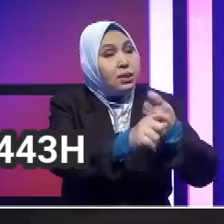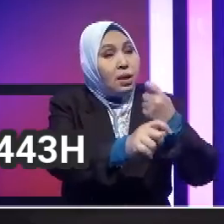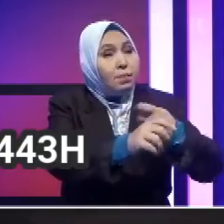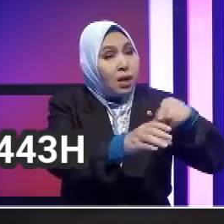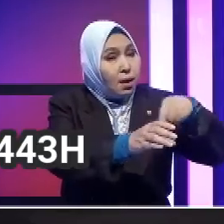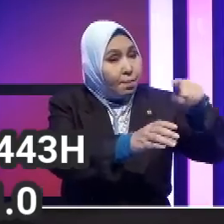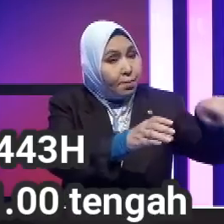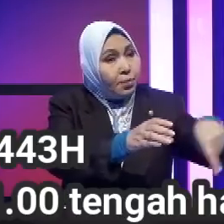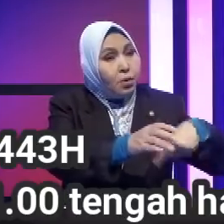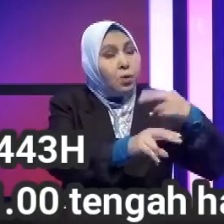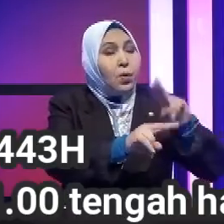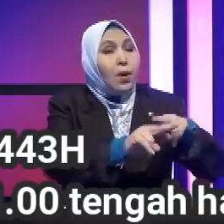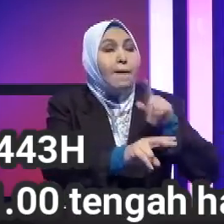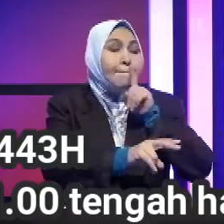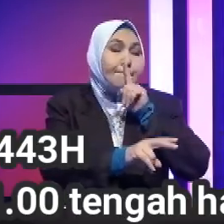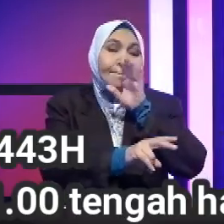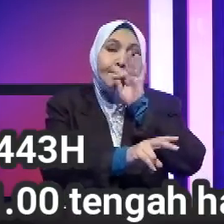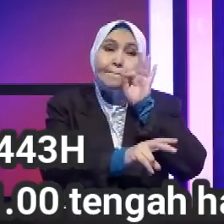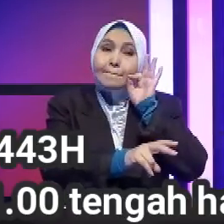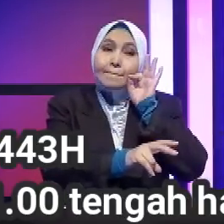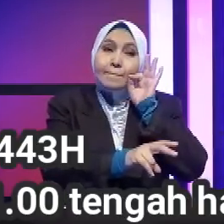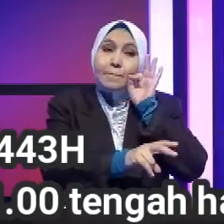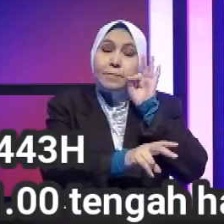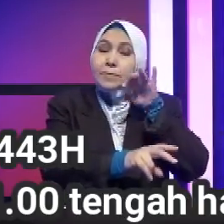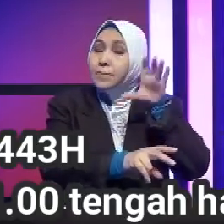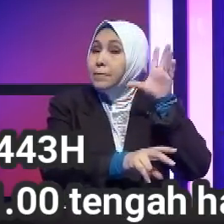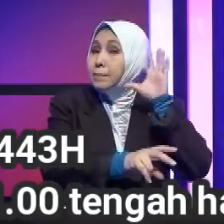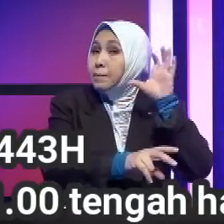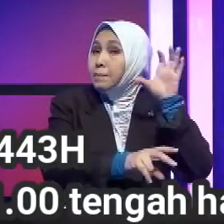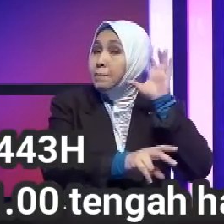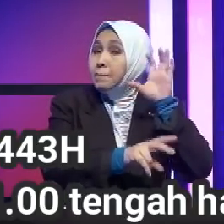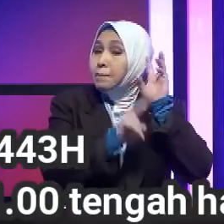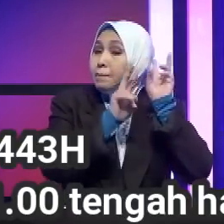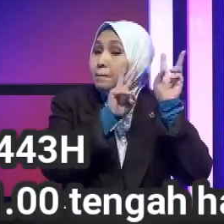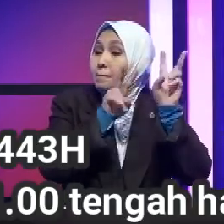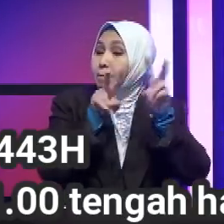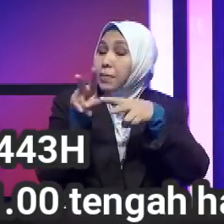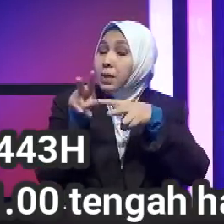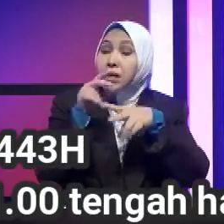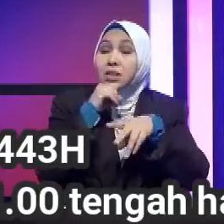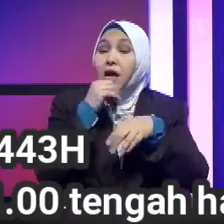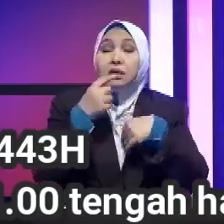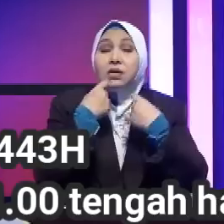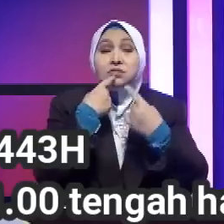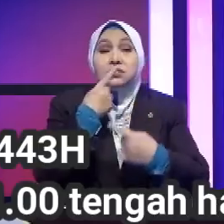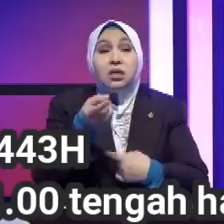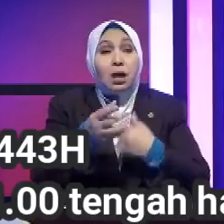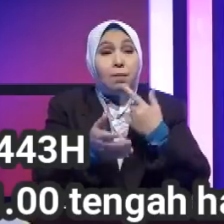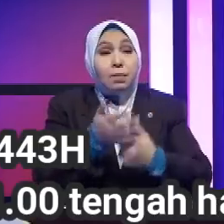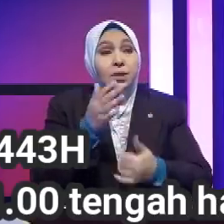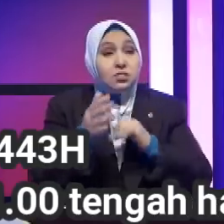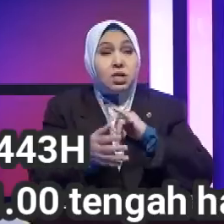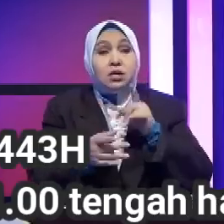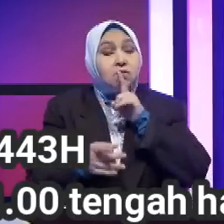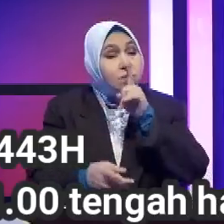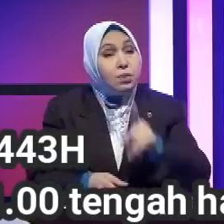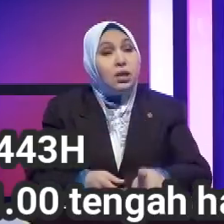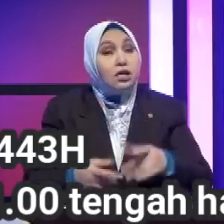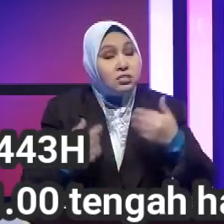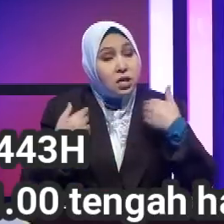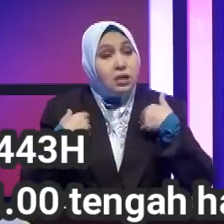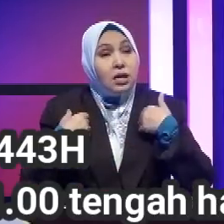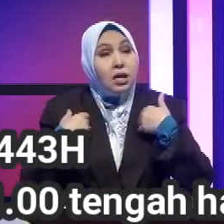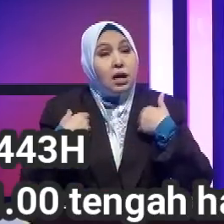kabinet lah, dia duduk senyap je, dia dengar, dia memerhati, tapi dia tak cakap apa-apa, dia tak ada kata oh saya sebenarnya